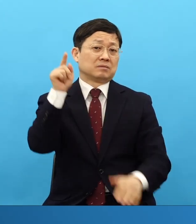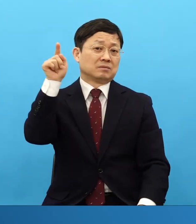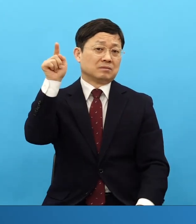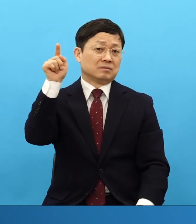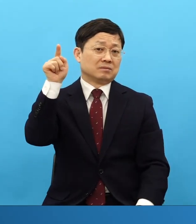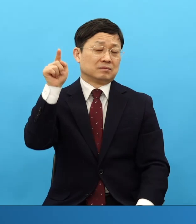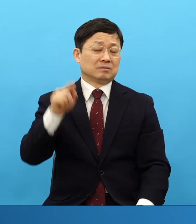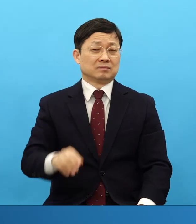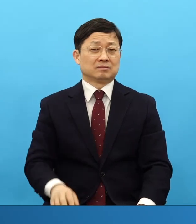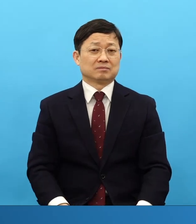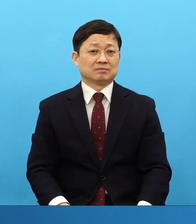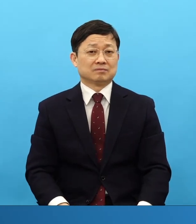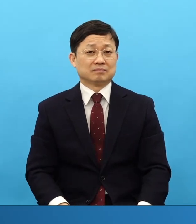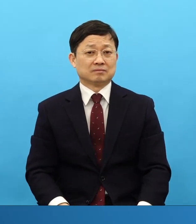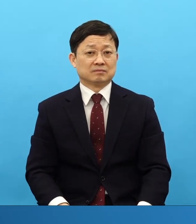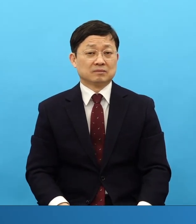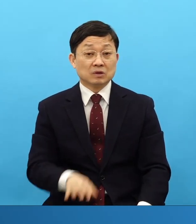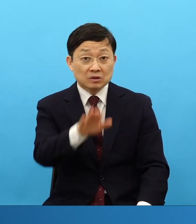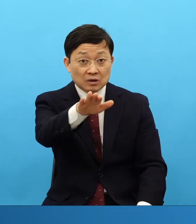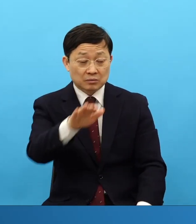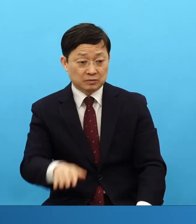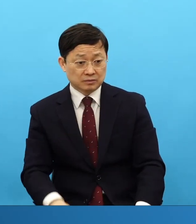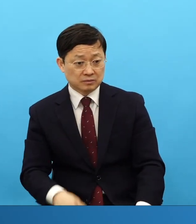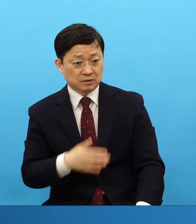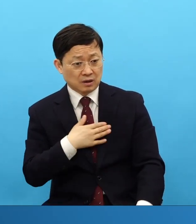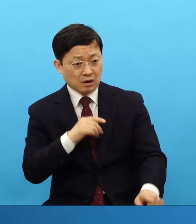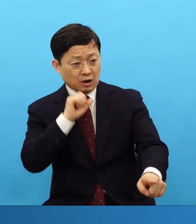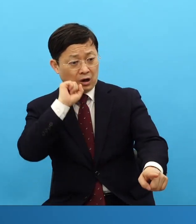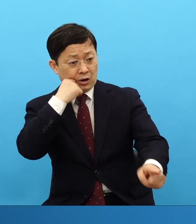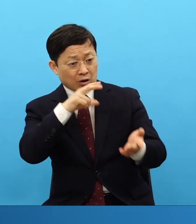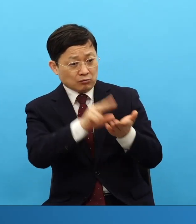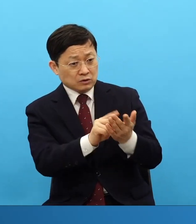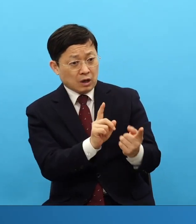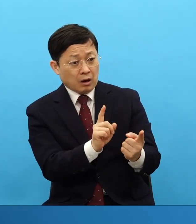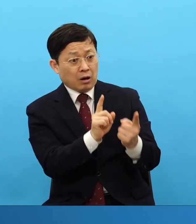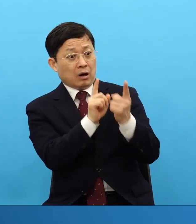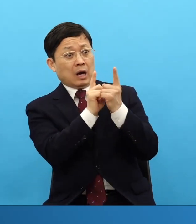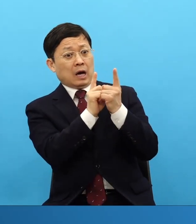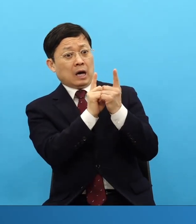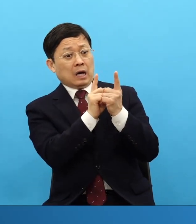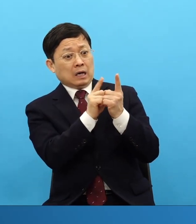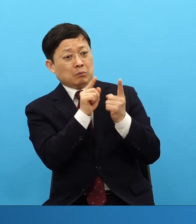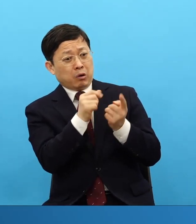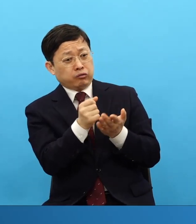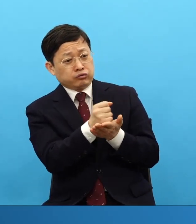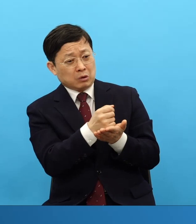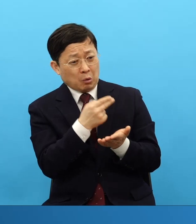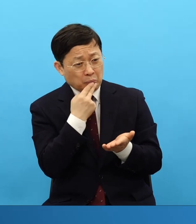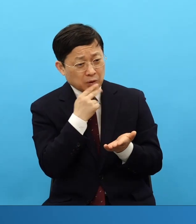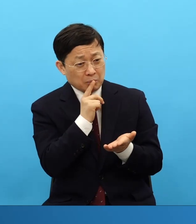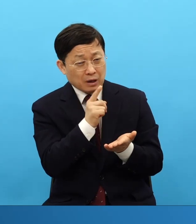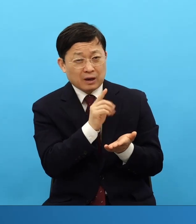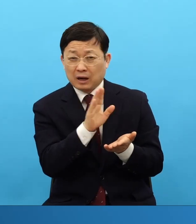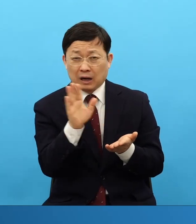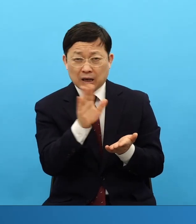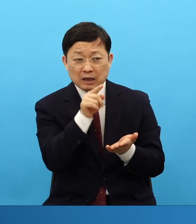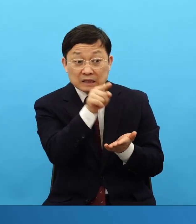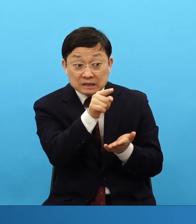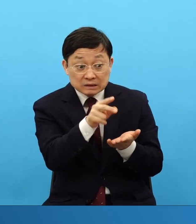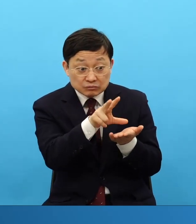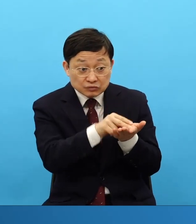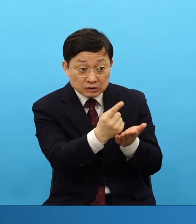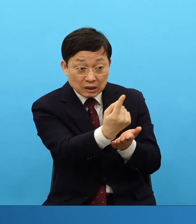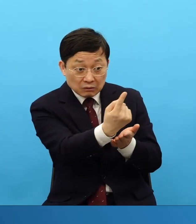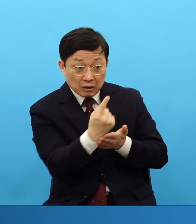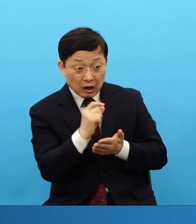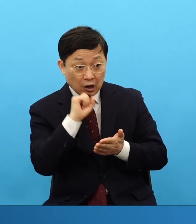for us. 어떨 때는 내게 어려운 것처럼 보이지만은 우리에겐 그 어려움이 아닙니다. 하나님의 절대 계획입니다. And there's sometimes we face hardship, and it might